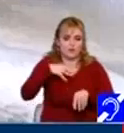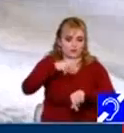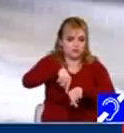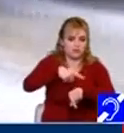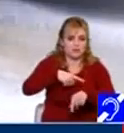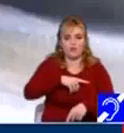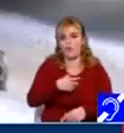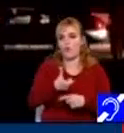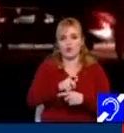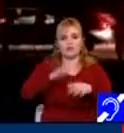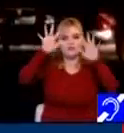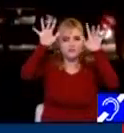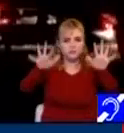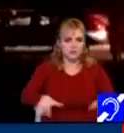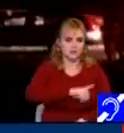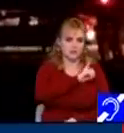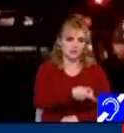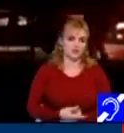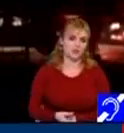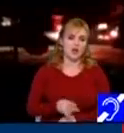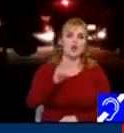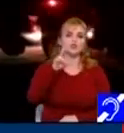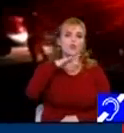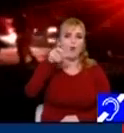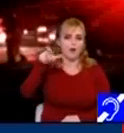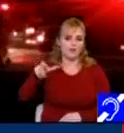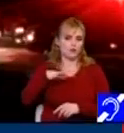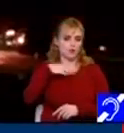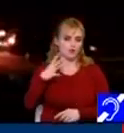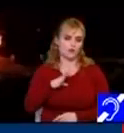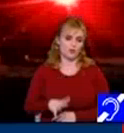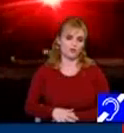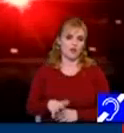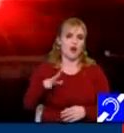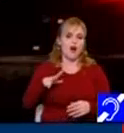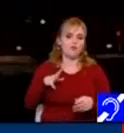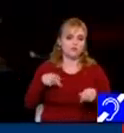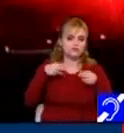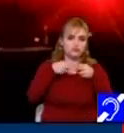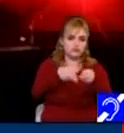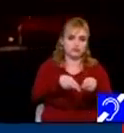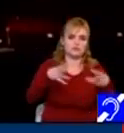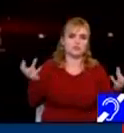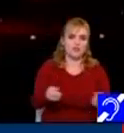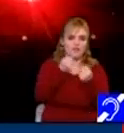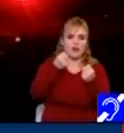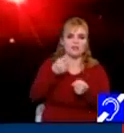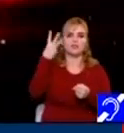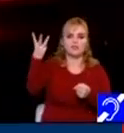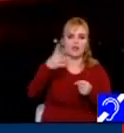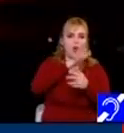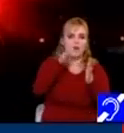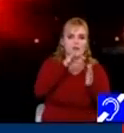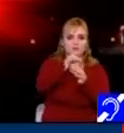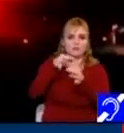cauza viscolului și a zăpezii, dar și a numărului mare de persoane. Au intervenit salvamontiștii din trei județe, care au coborât pe oameni